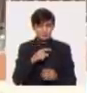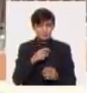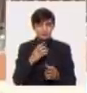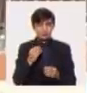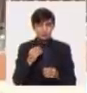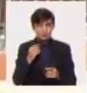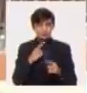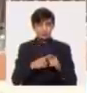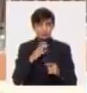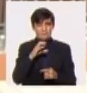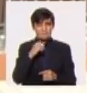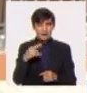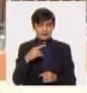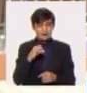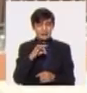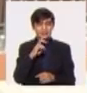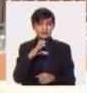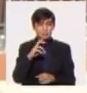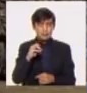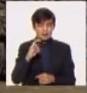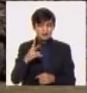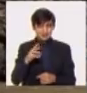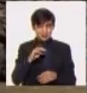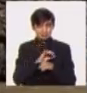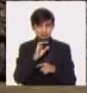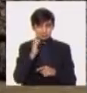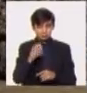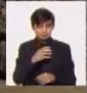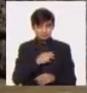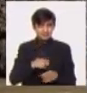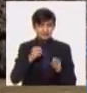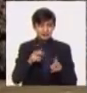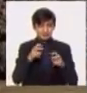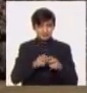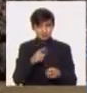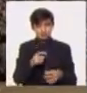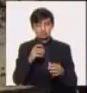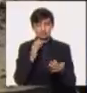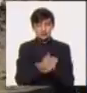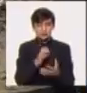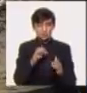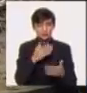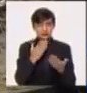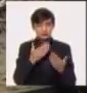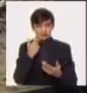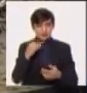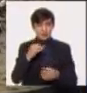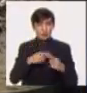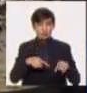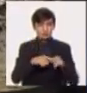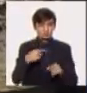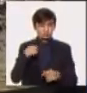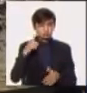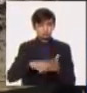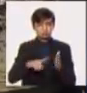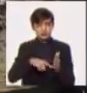қосымша тағы да жаңағы вет инспекцияны қайтадан жібереміз. Ал Көксу станциясының тұрғындары аудандық тіпті облыстық мамандарға сенбейтінін